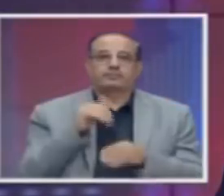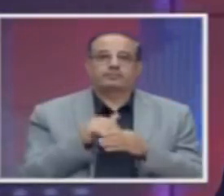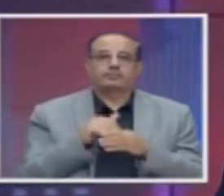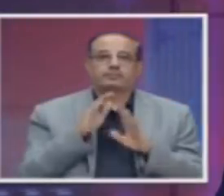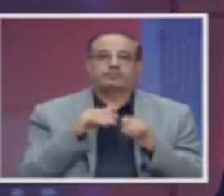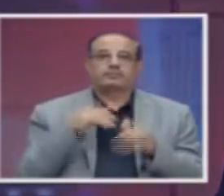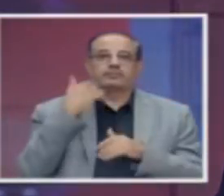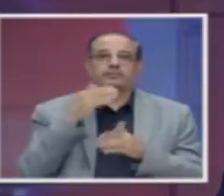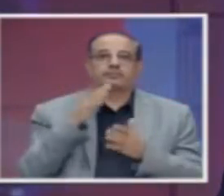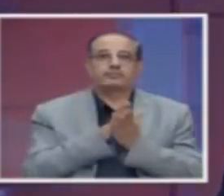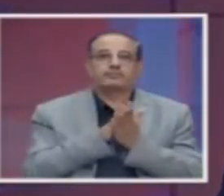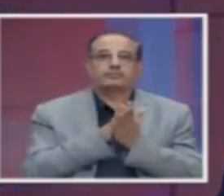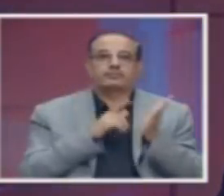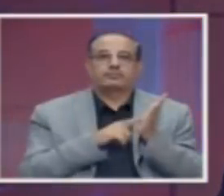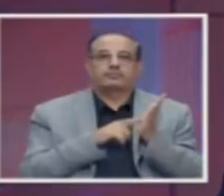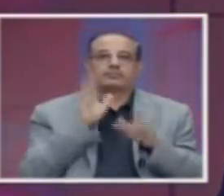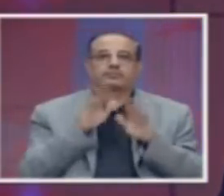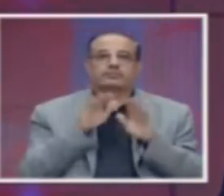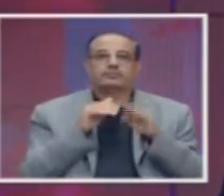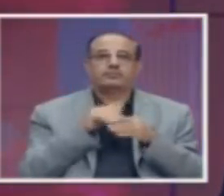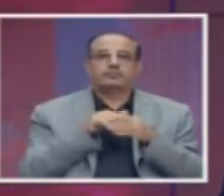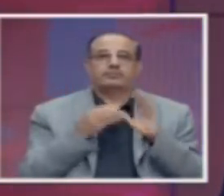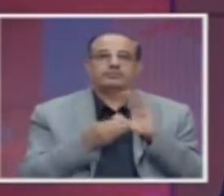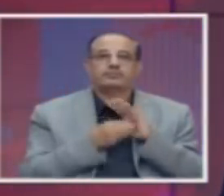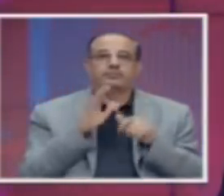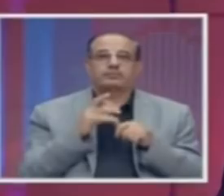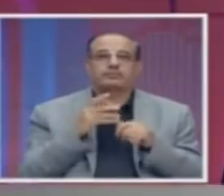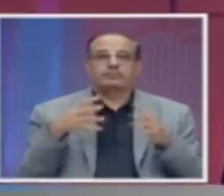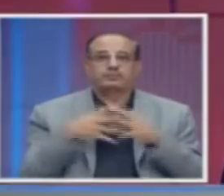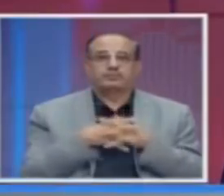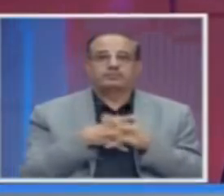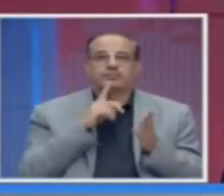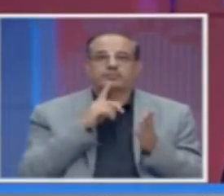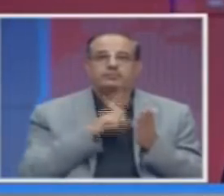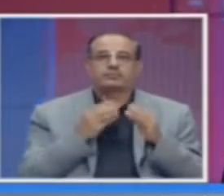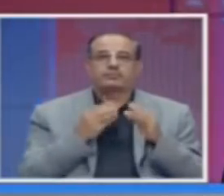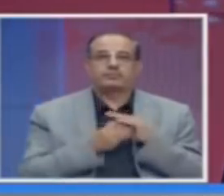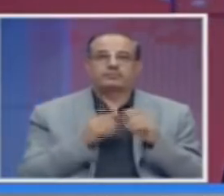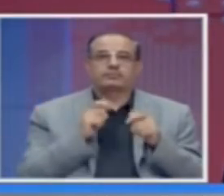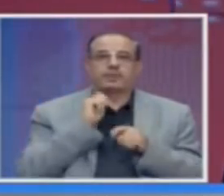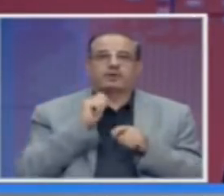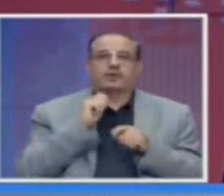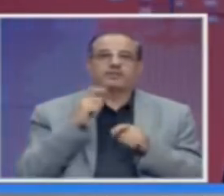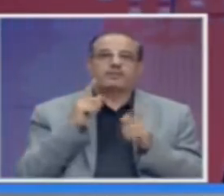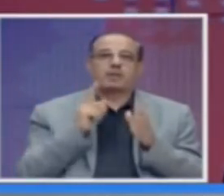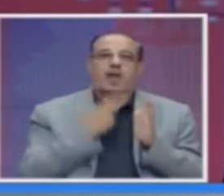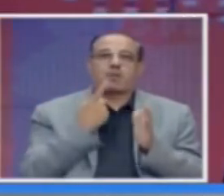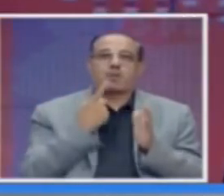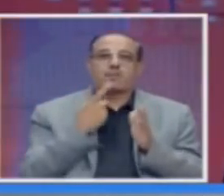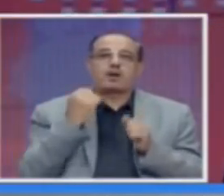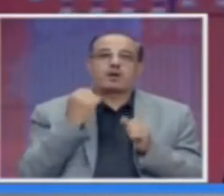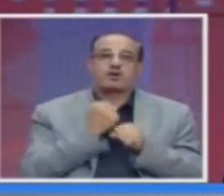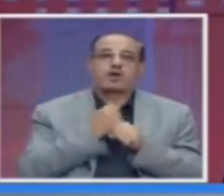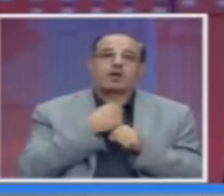بدأ الناخبون المصريون بالخارج طباعة بطاقات انتخابات مجلس النواب، وذلك للمشاركة في الاستحقاق الانتخابي